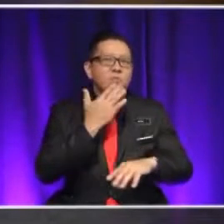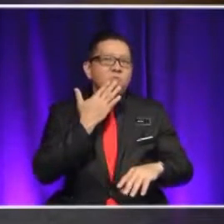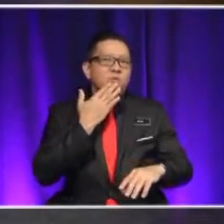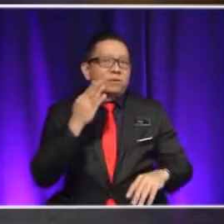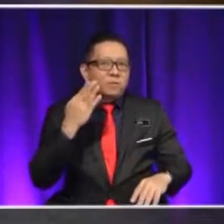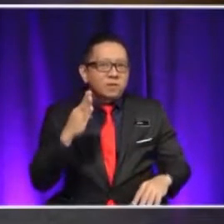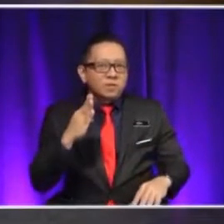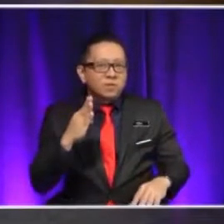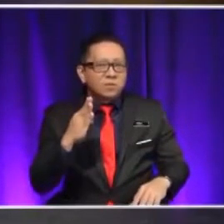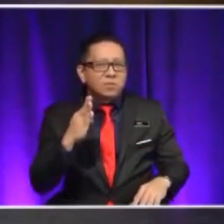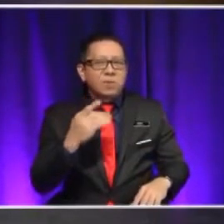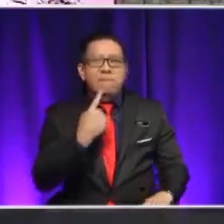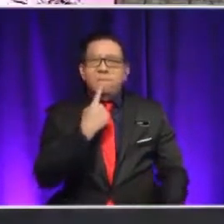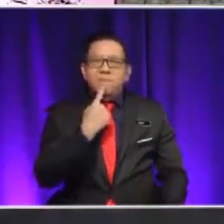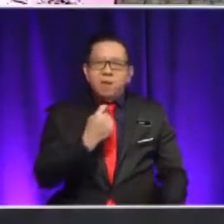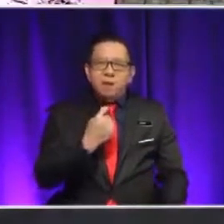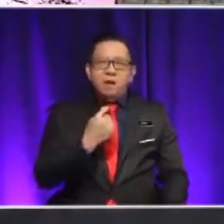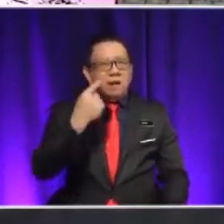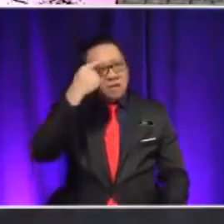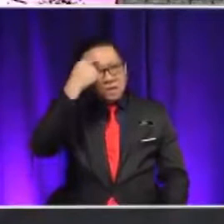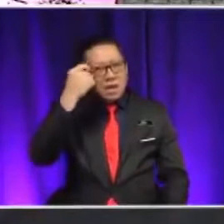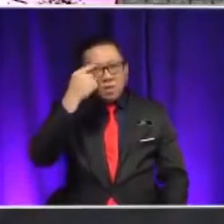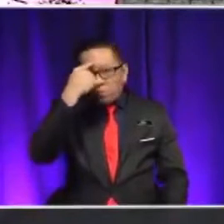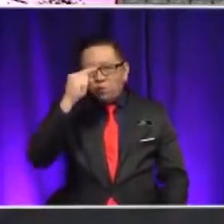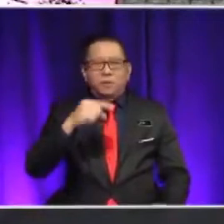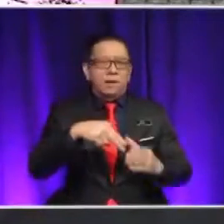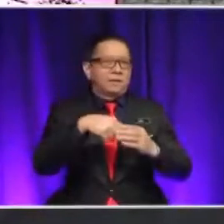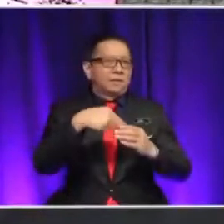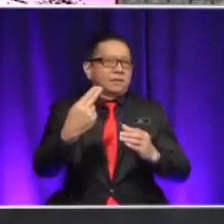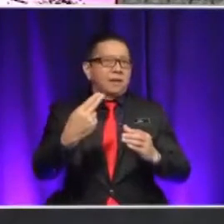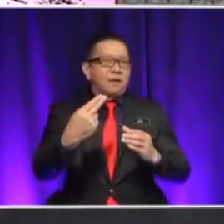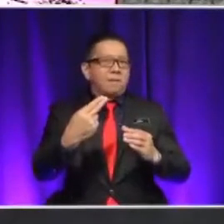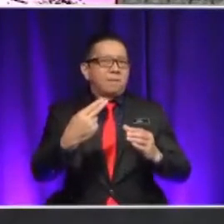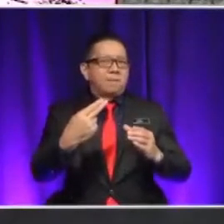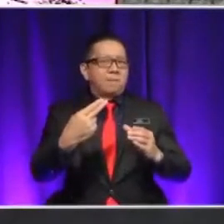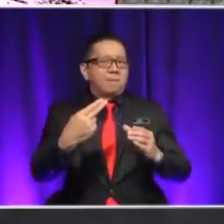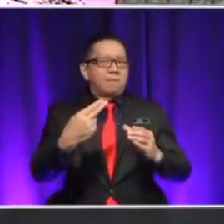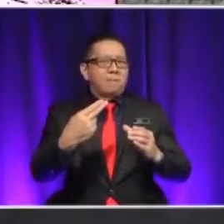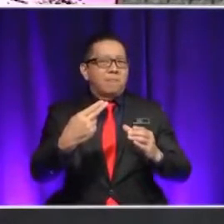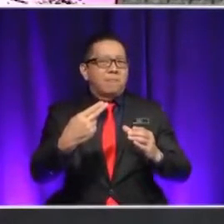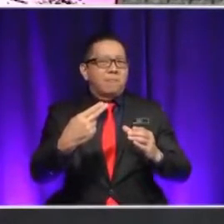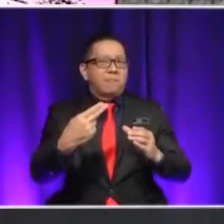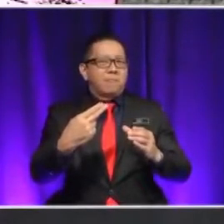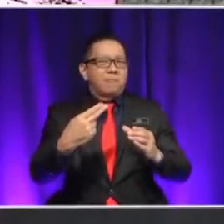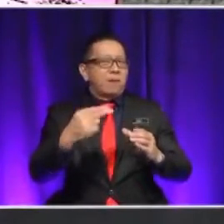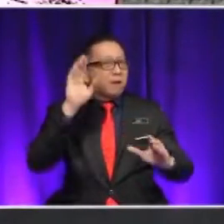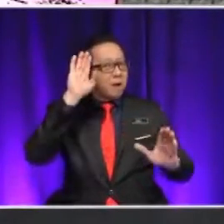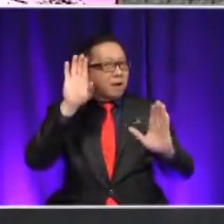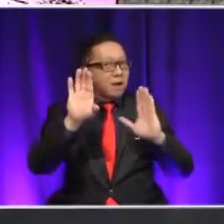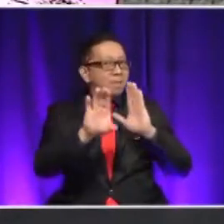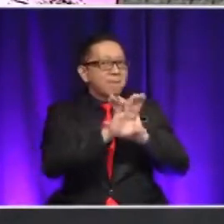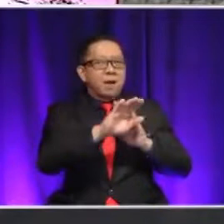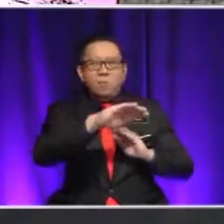merah jambu udah warna unggu setelah warna hitam untuk menghasilkan apa pemandangan di atas abuki